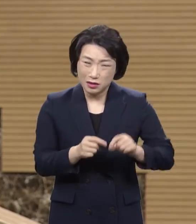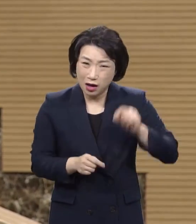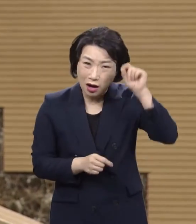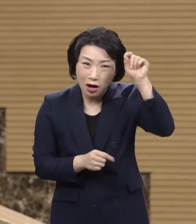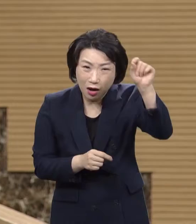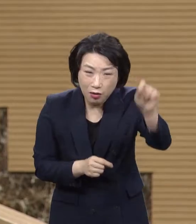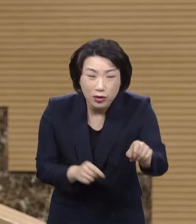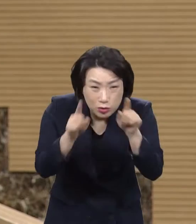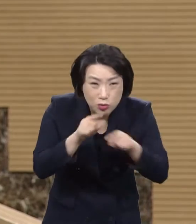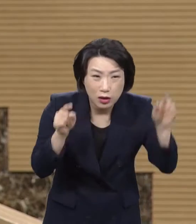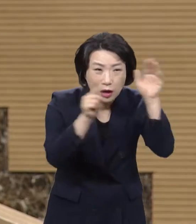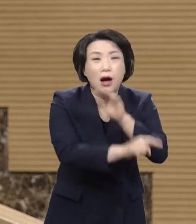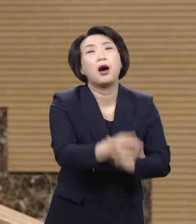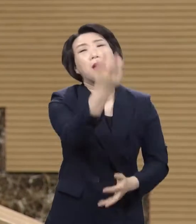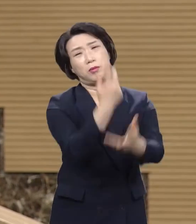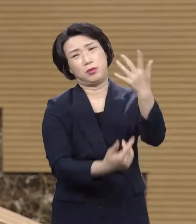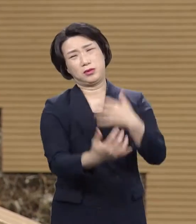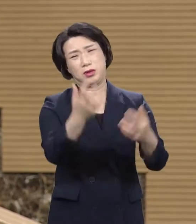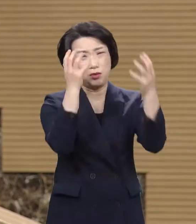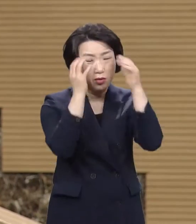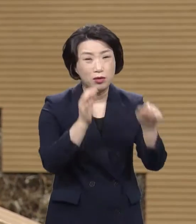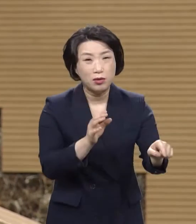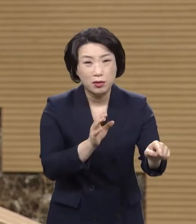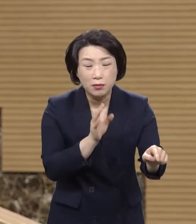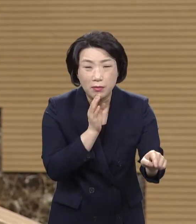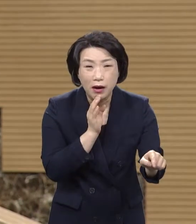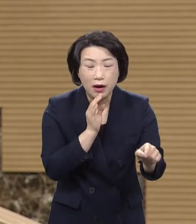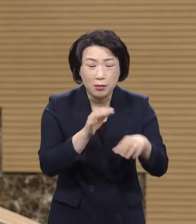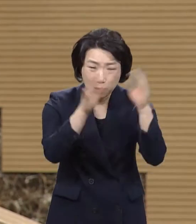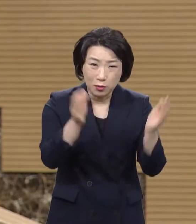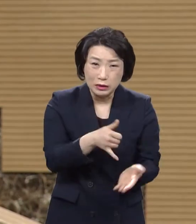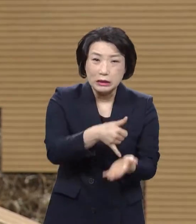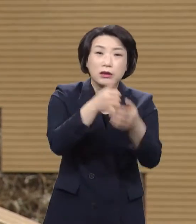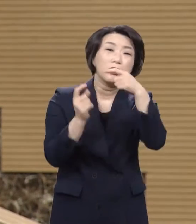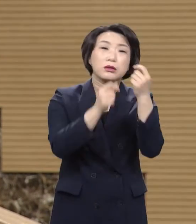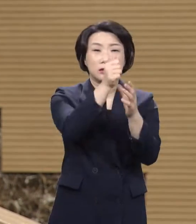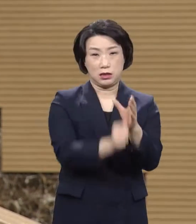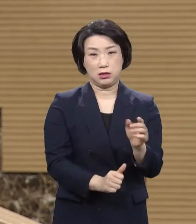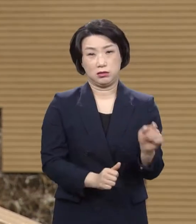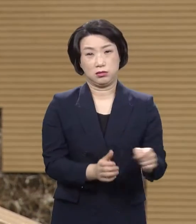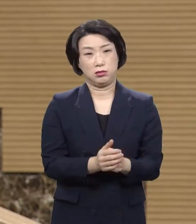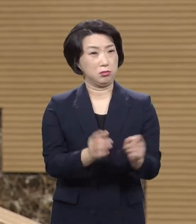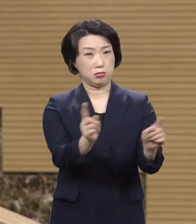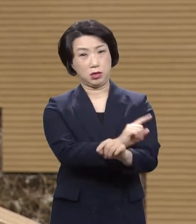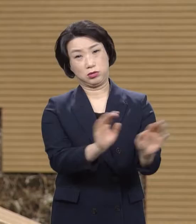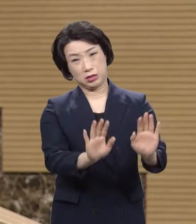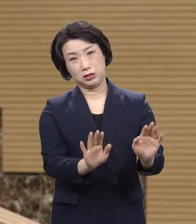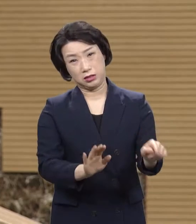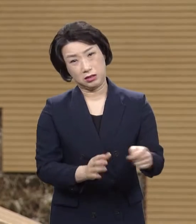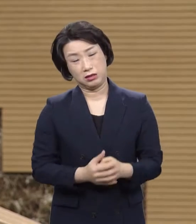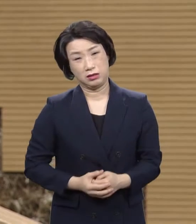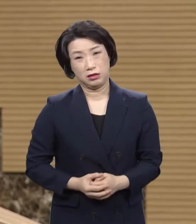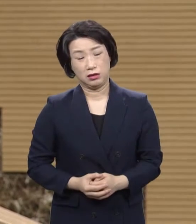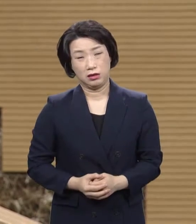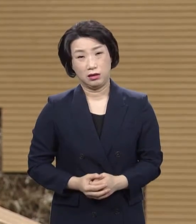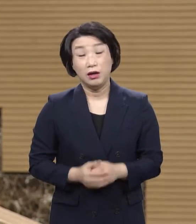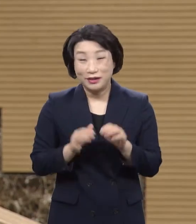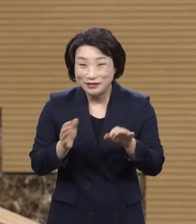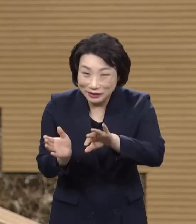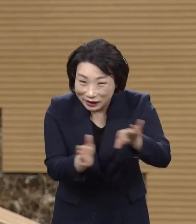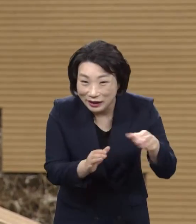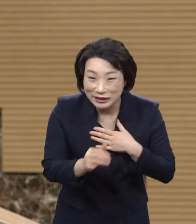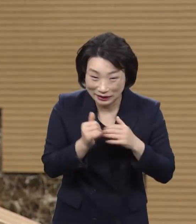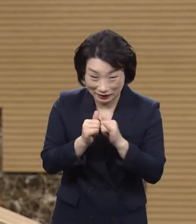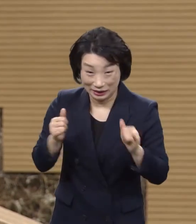영원히 지옥 가서 불탈 전인격적인 타락, 변하지 않는다 이 말이요. 근데